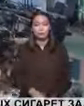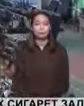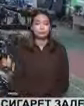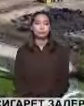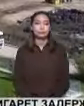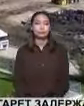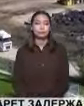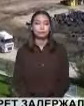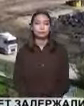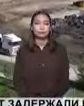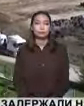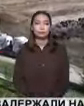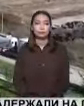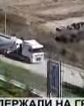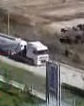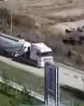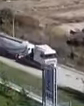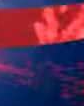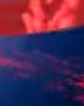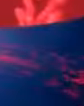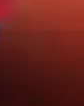Баглан Жангозин, Астана Таймс.